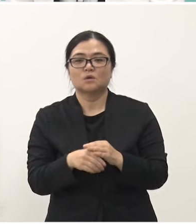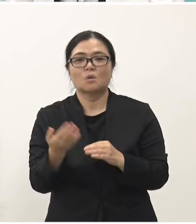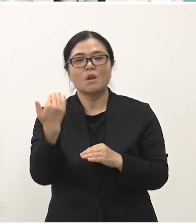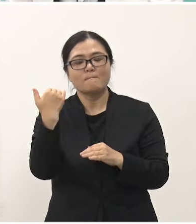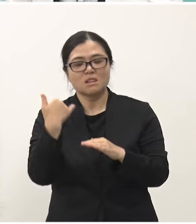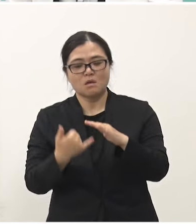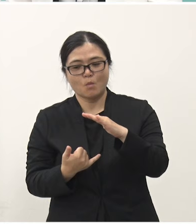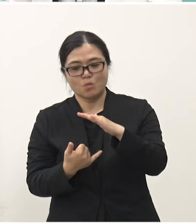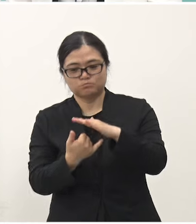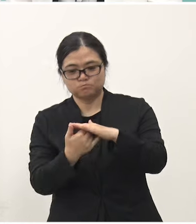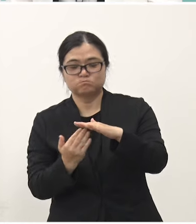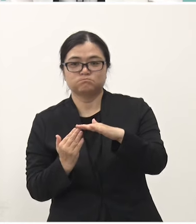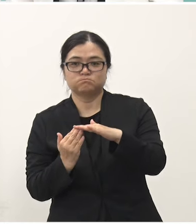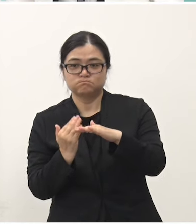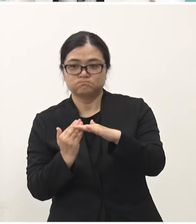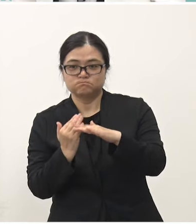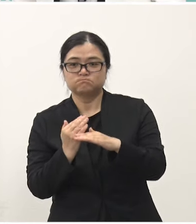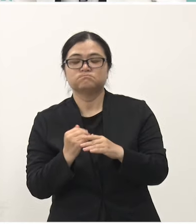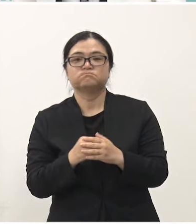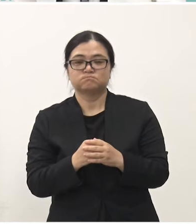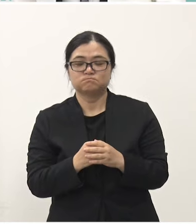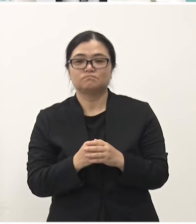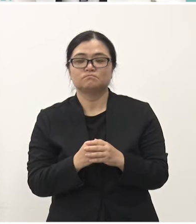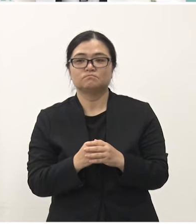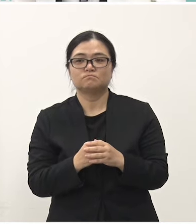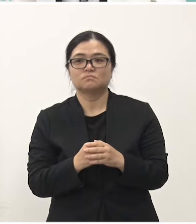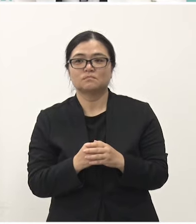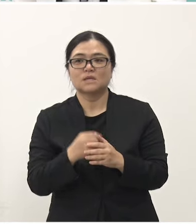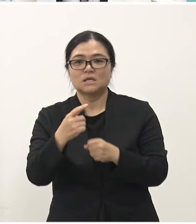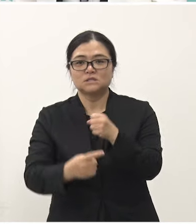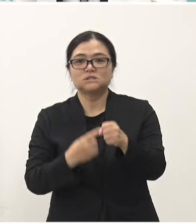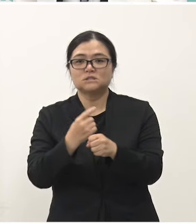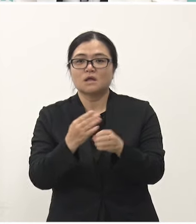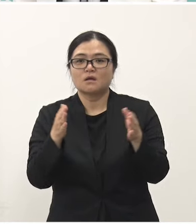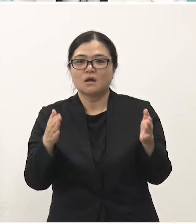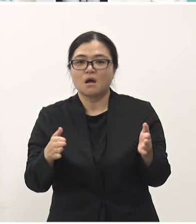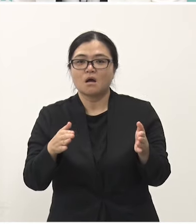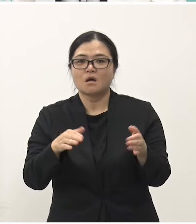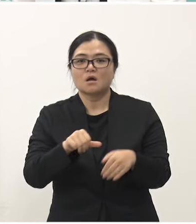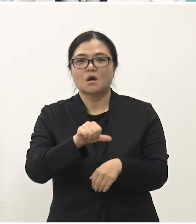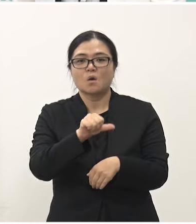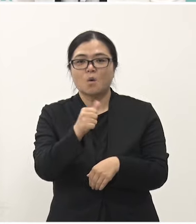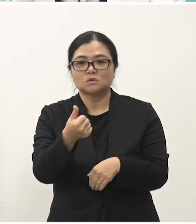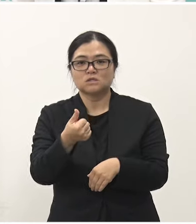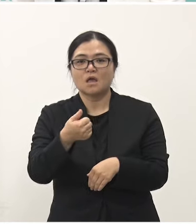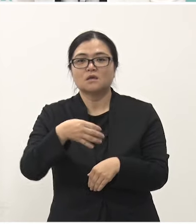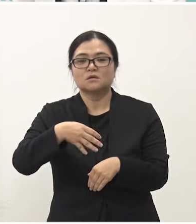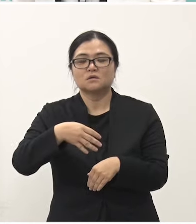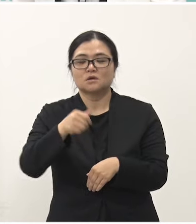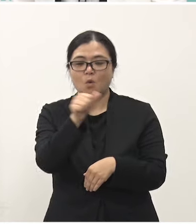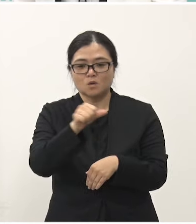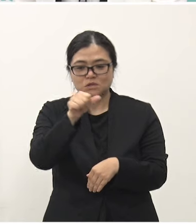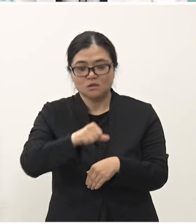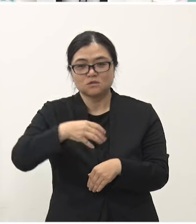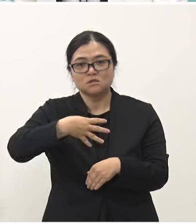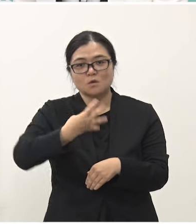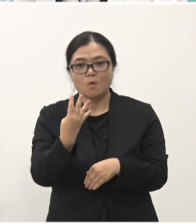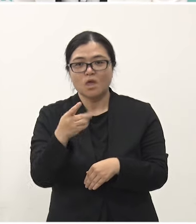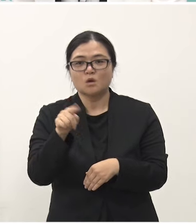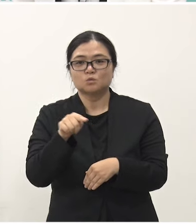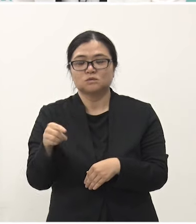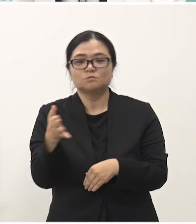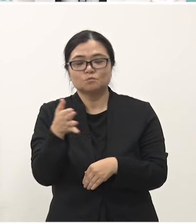まで定員を拡大してまいりました現在年間のべ594人が利用可能ですがさらなる